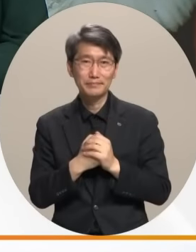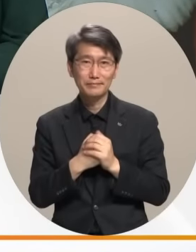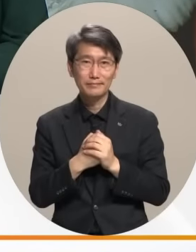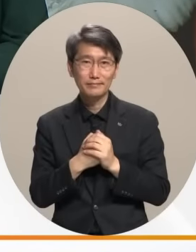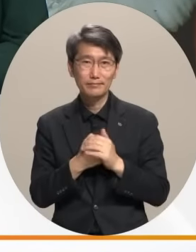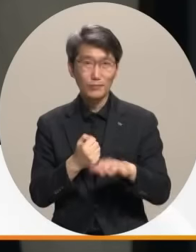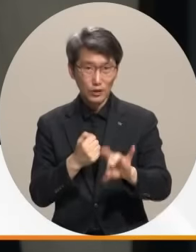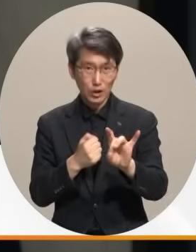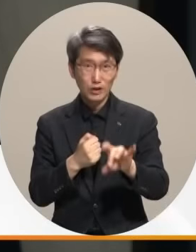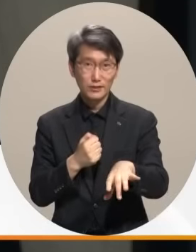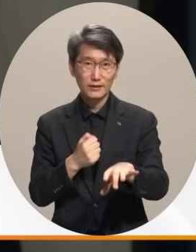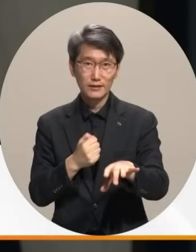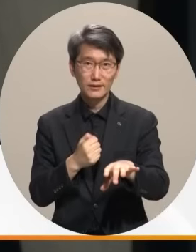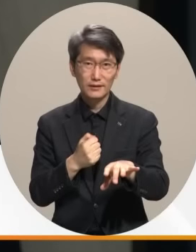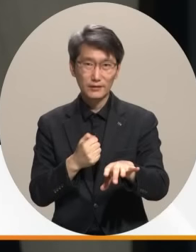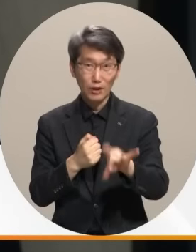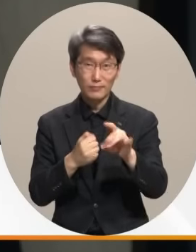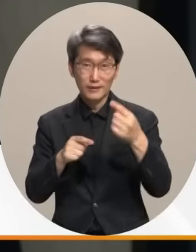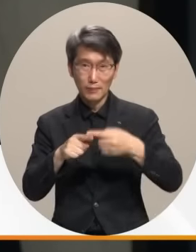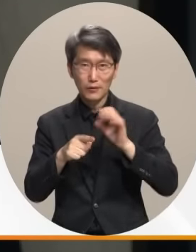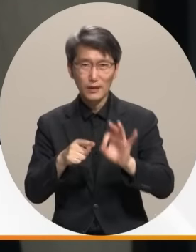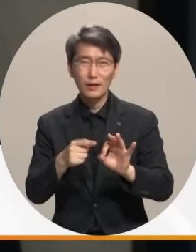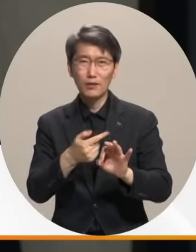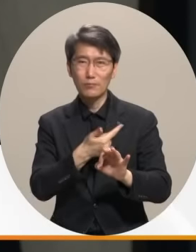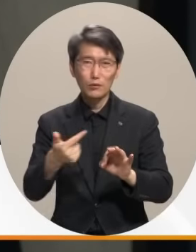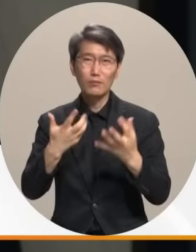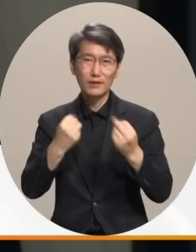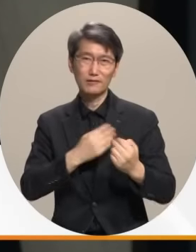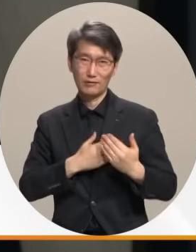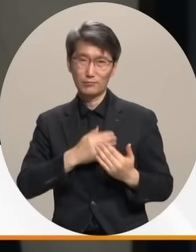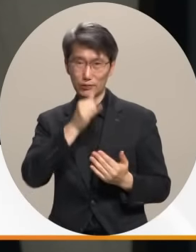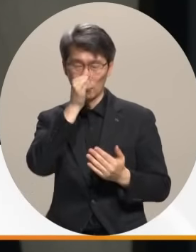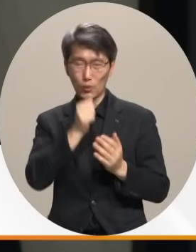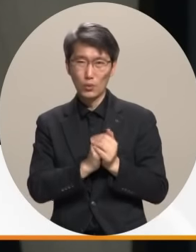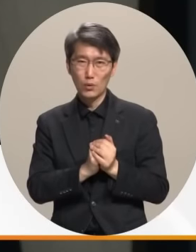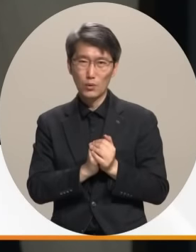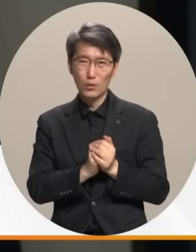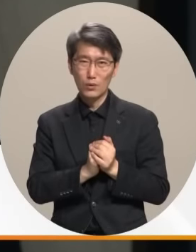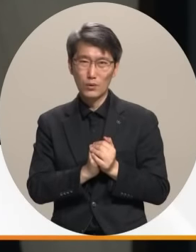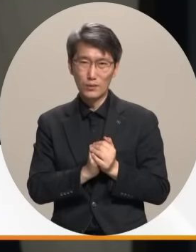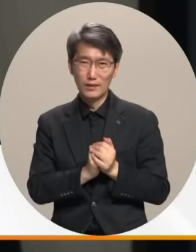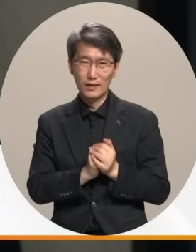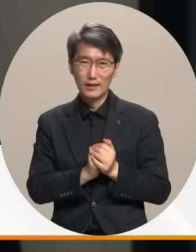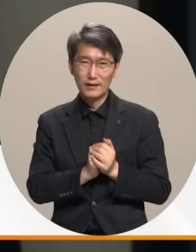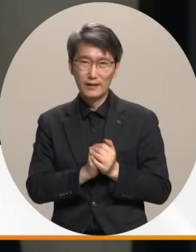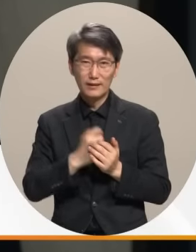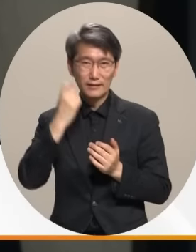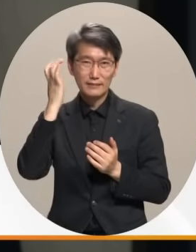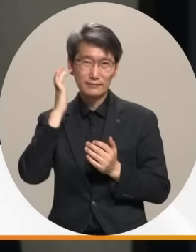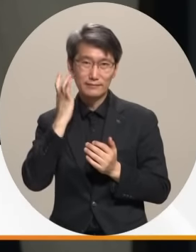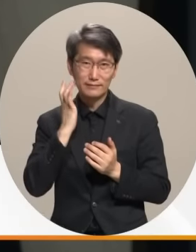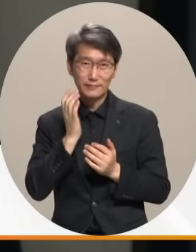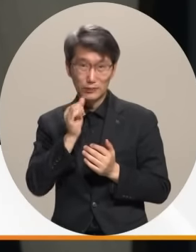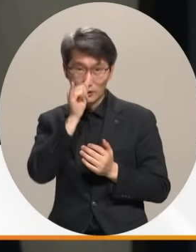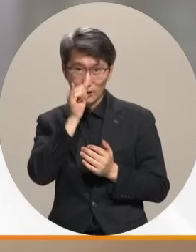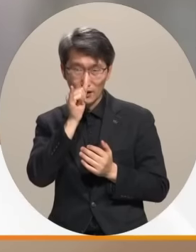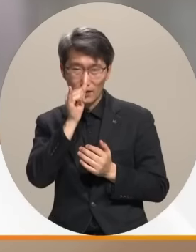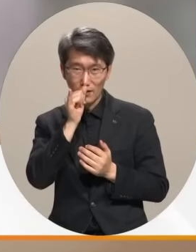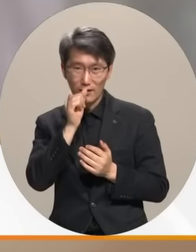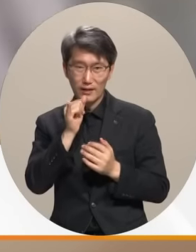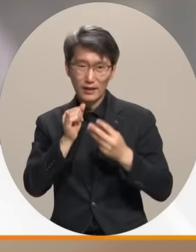우선 처음이다 보니 정말 많 떨렸고 긴장이 되었어요 하지만 이제이